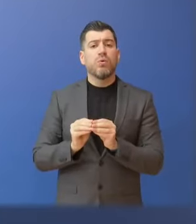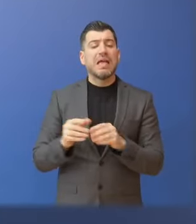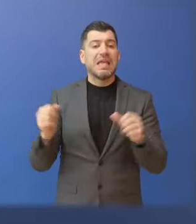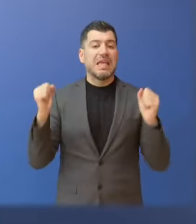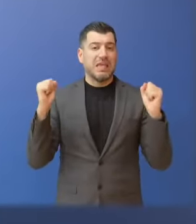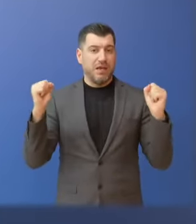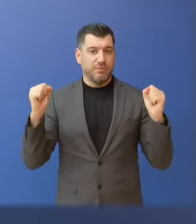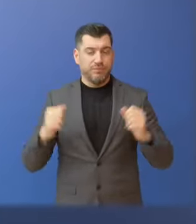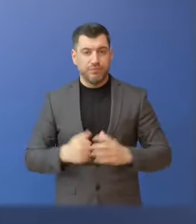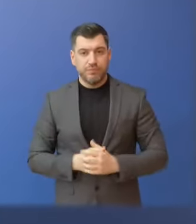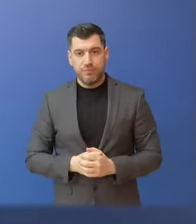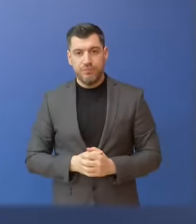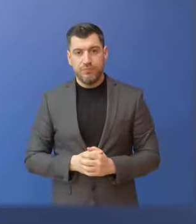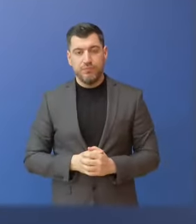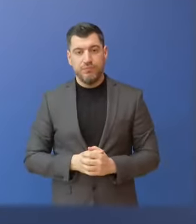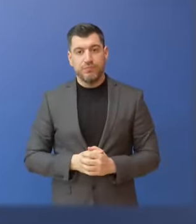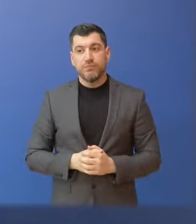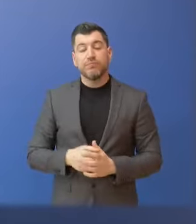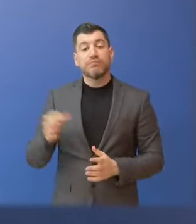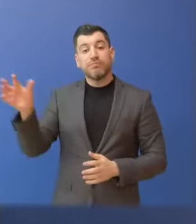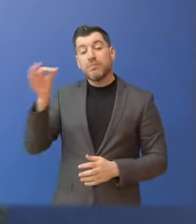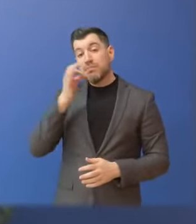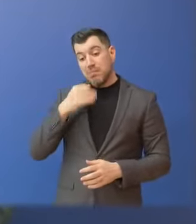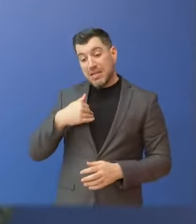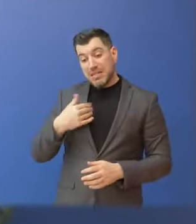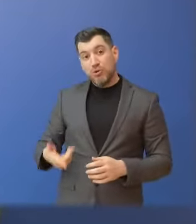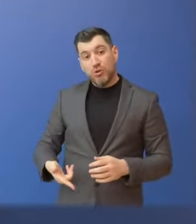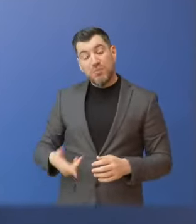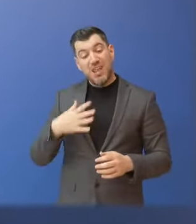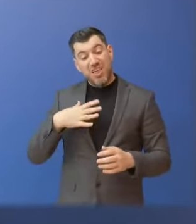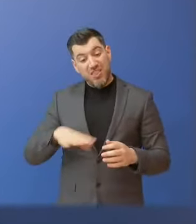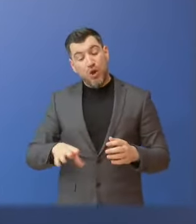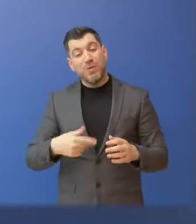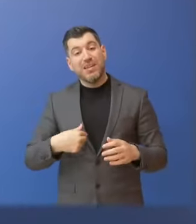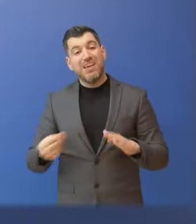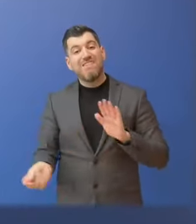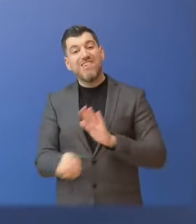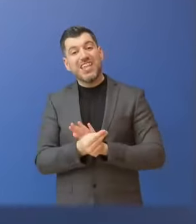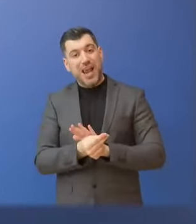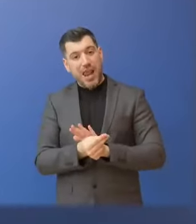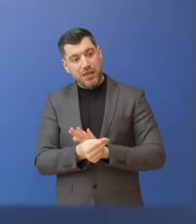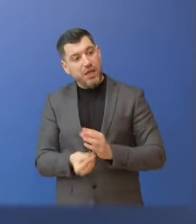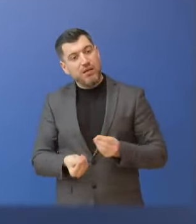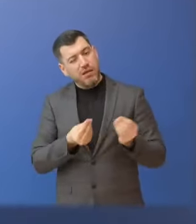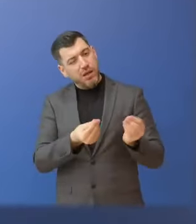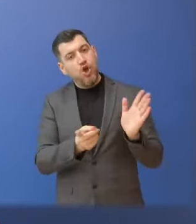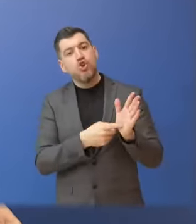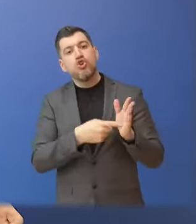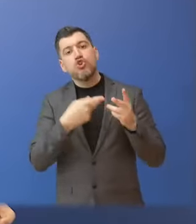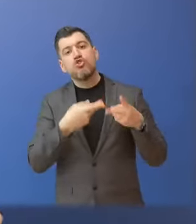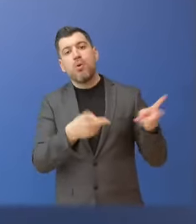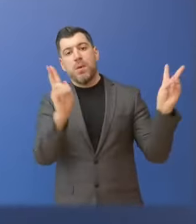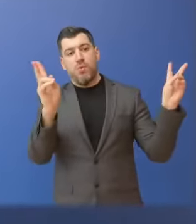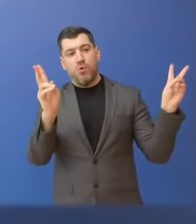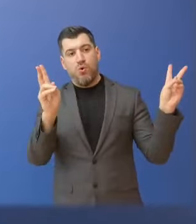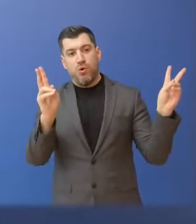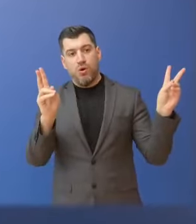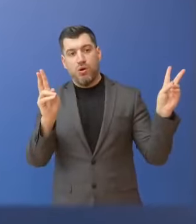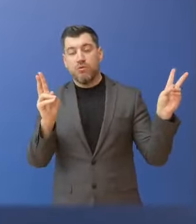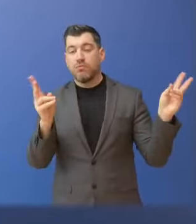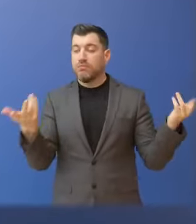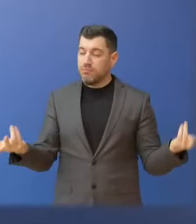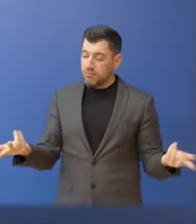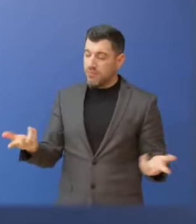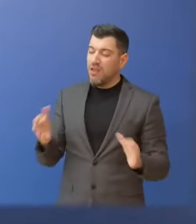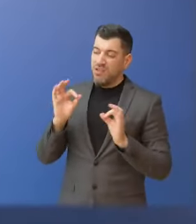την υγεία μάλιστα είπατε ότι πάμε να νομιμοποιήσουμε το φακελάκι εντο εία ρωτάτε ανε προφανώς είναι προφανής η απάντηση πω